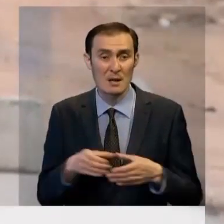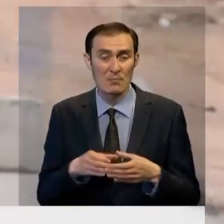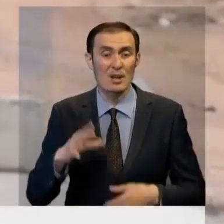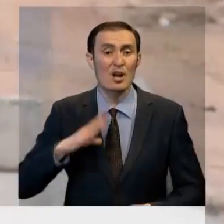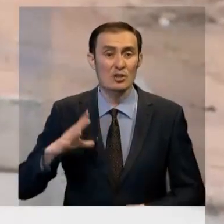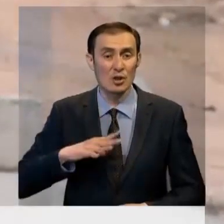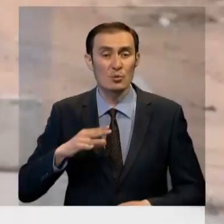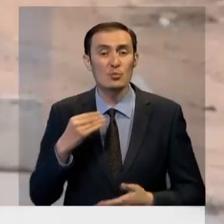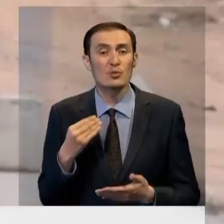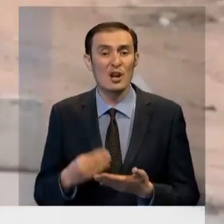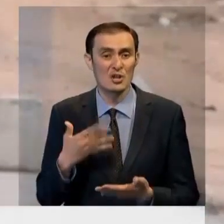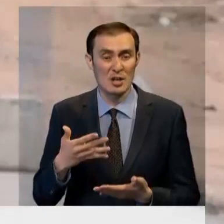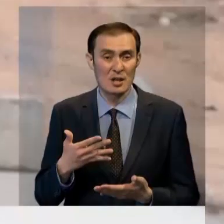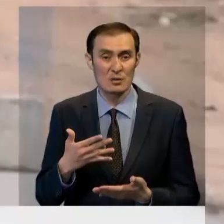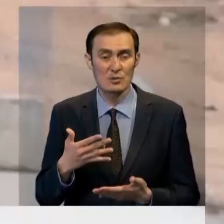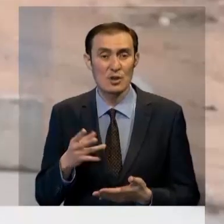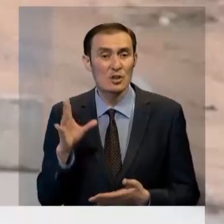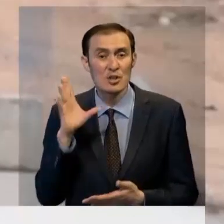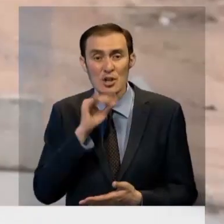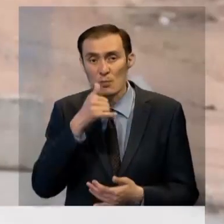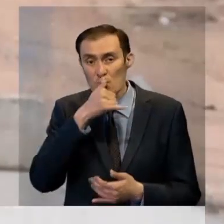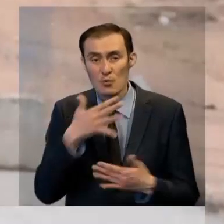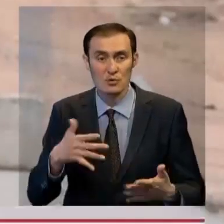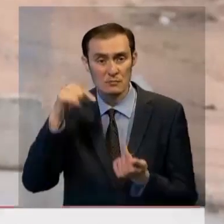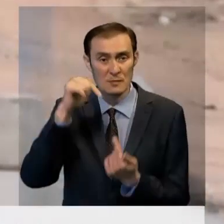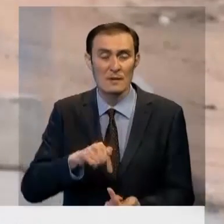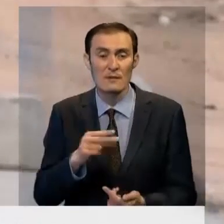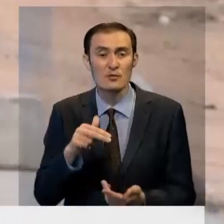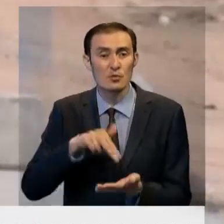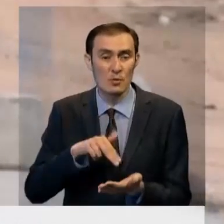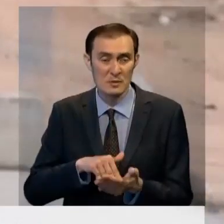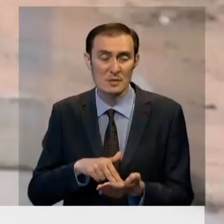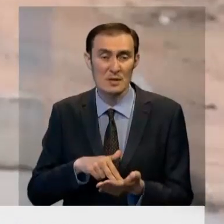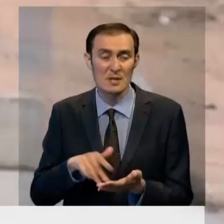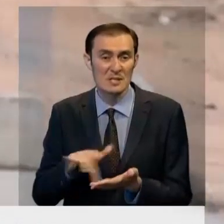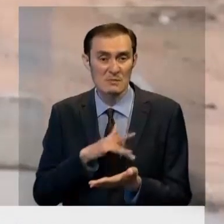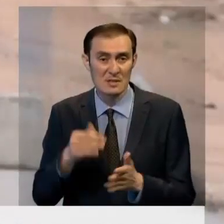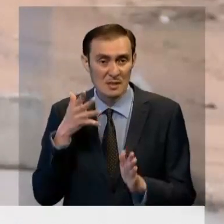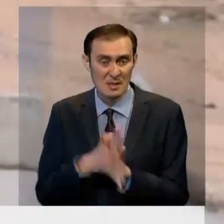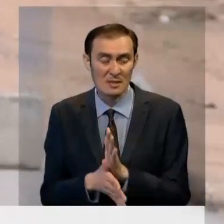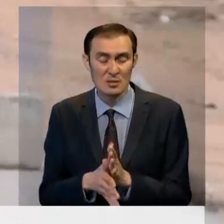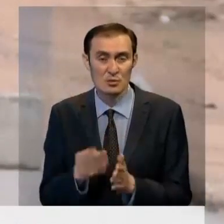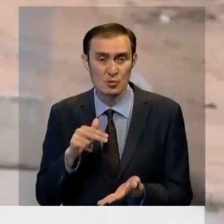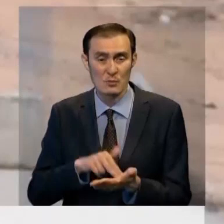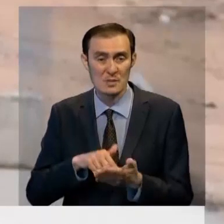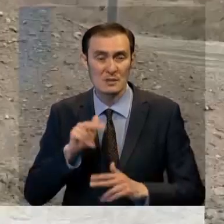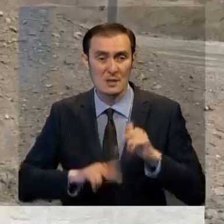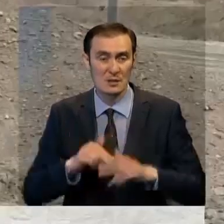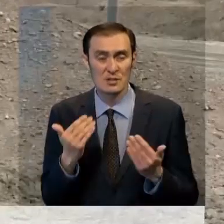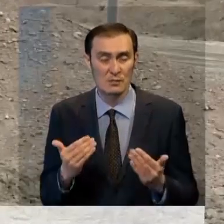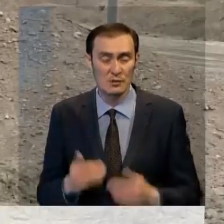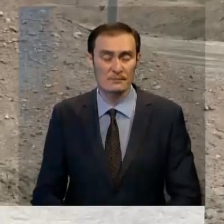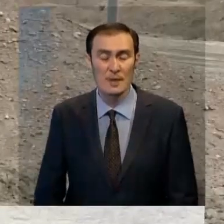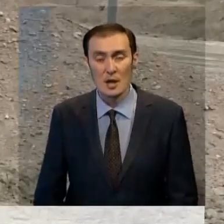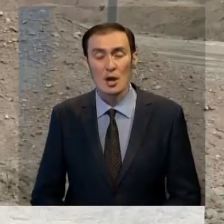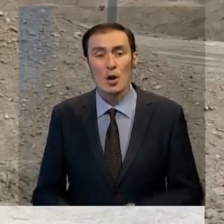удорожания. То есть не укладывается стоимость цены смета и фактические цены на рынке сегодня.